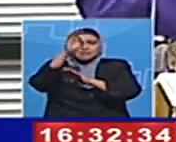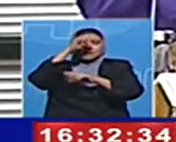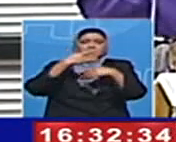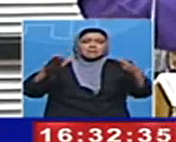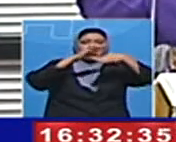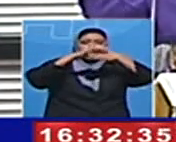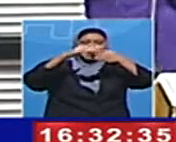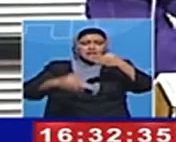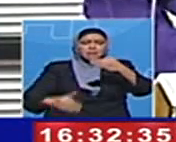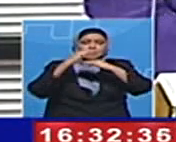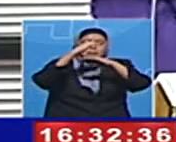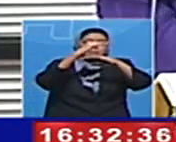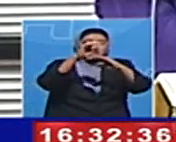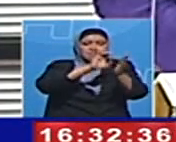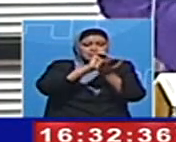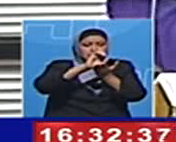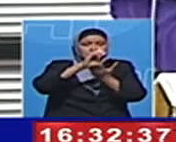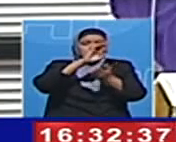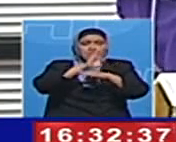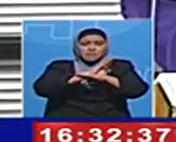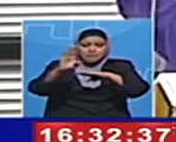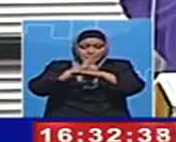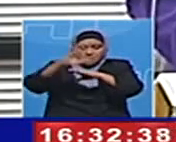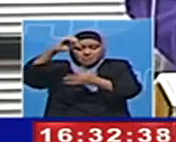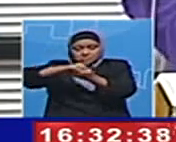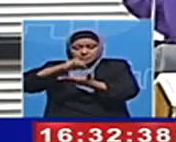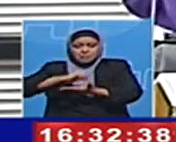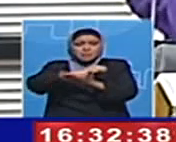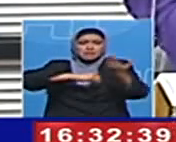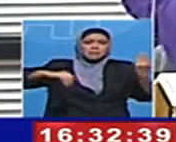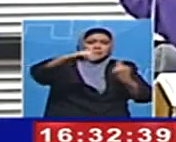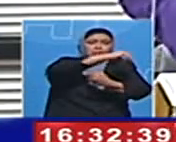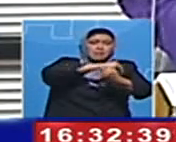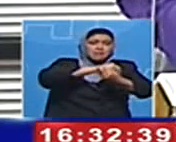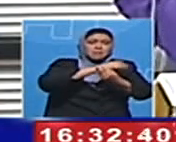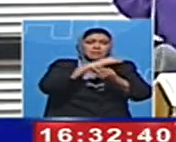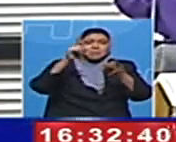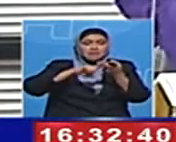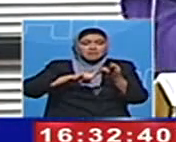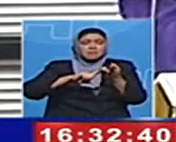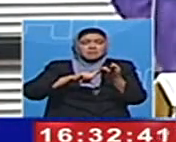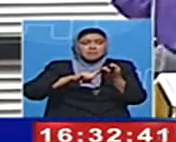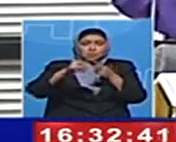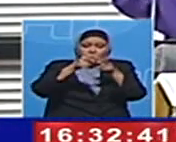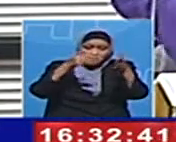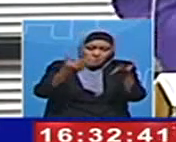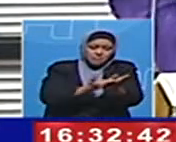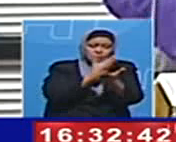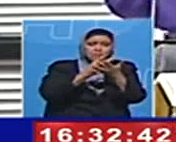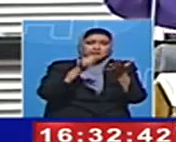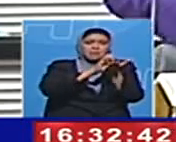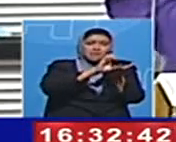all pelaburan semula atau reinvestment allowance insentif baru alaun